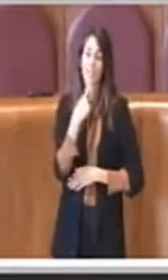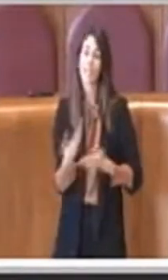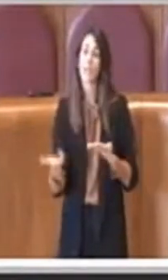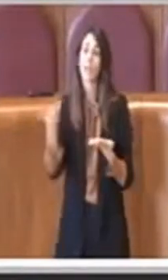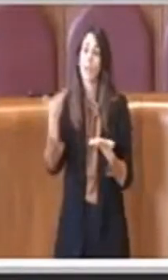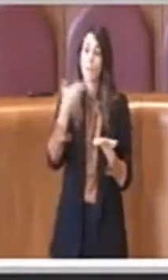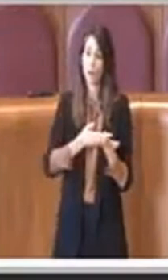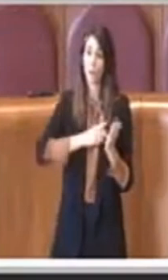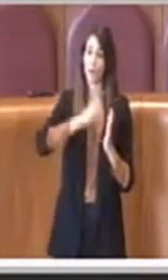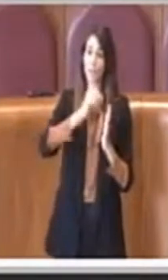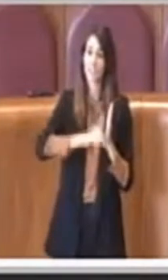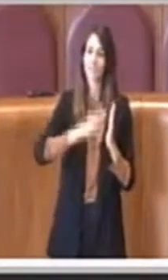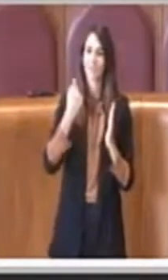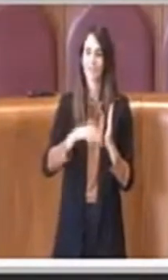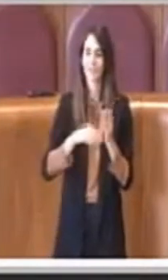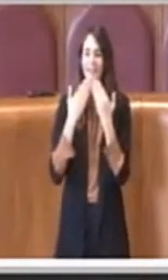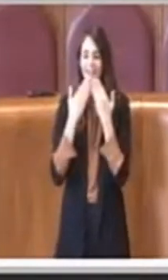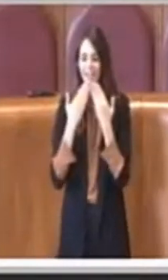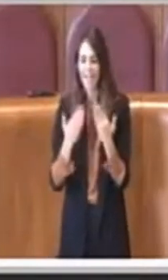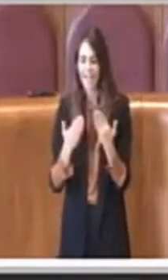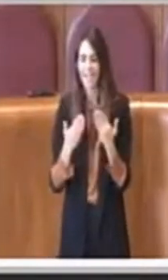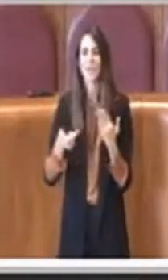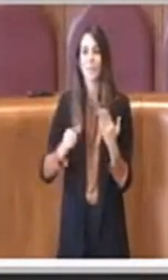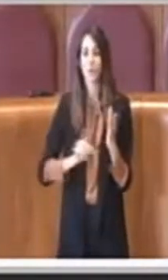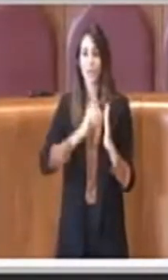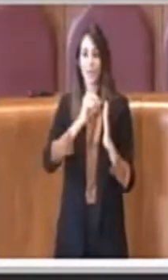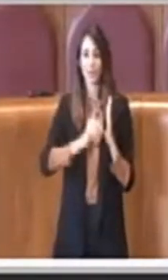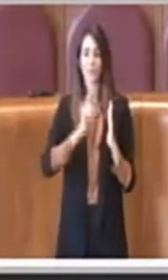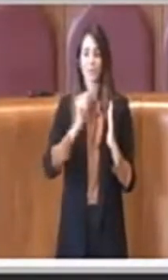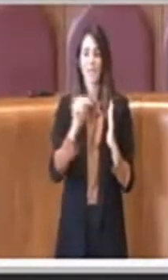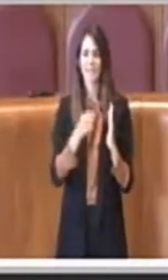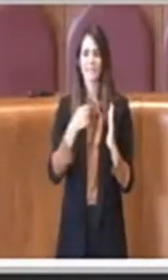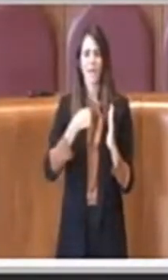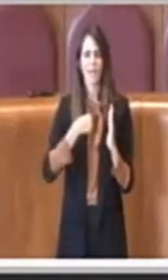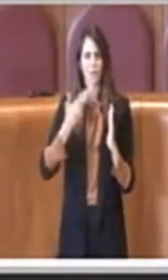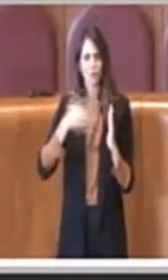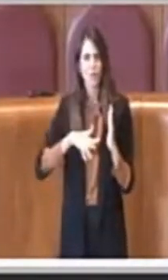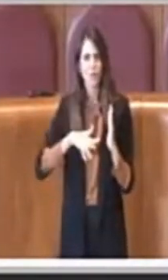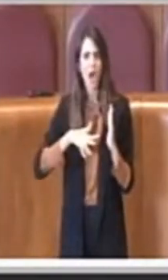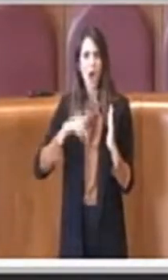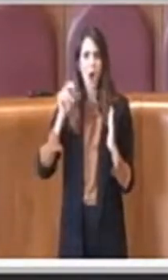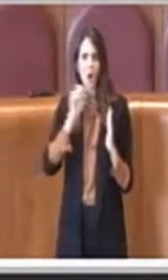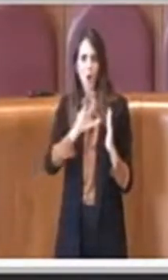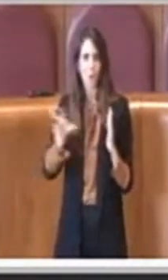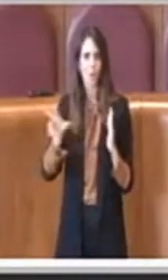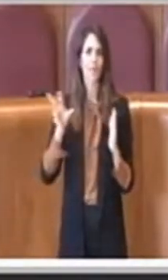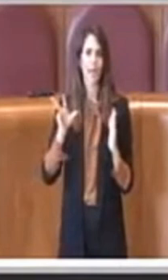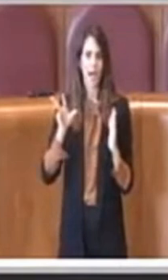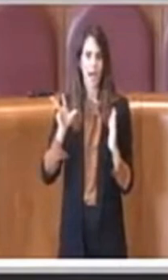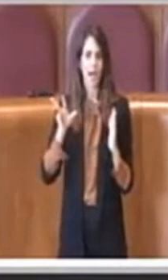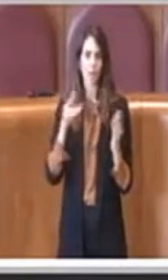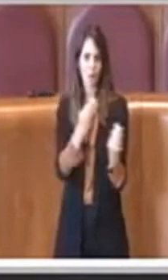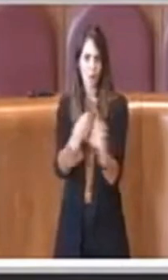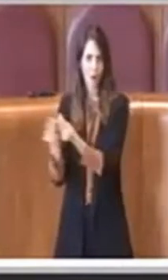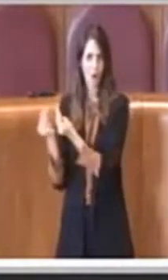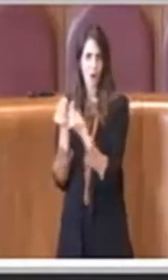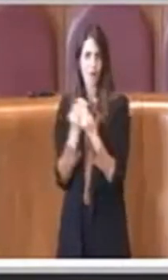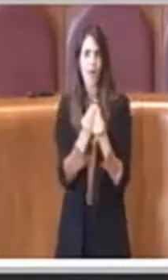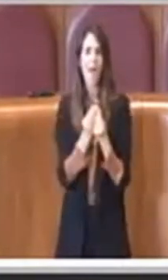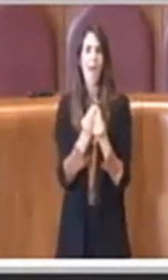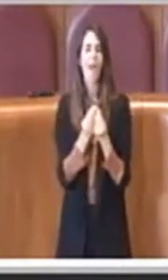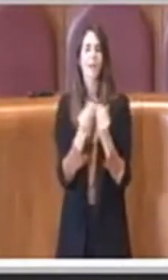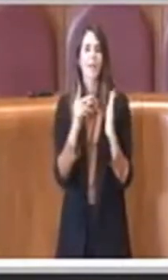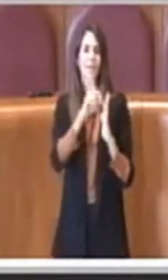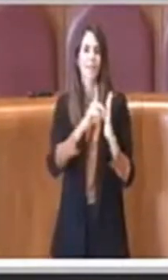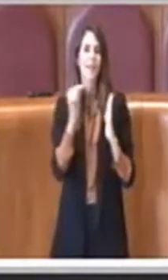a firma di Erbolino, una delibera che io già l'ho già comunicato anche ai miei colleghi. È sicuramente